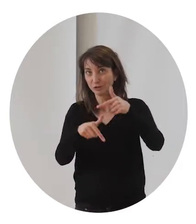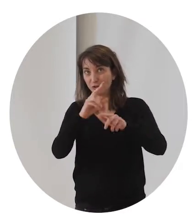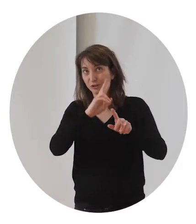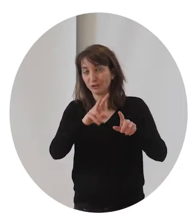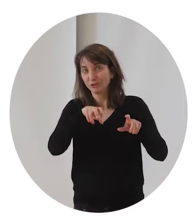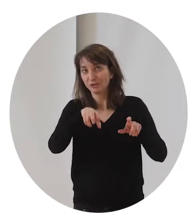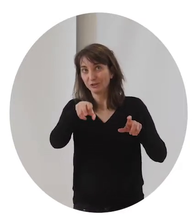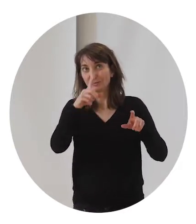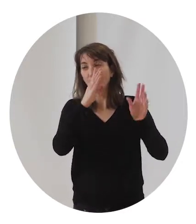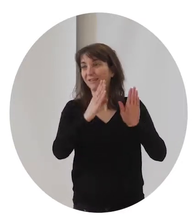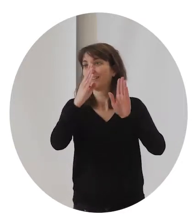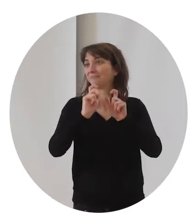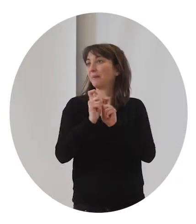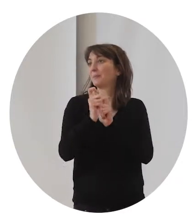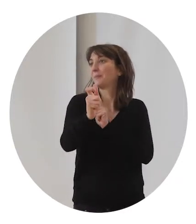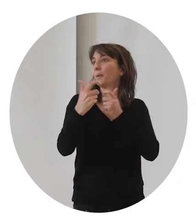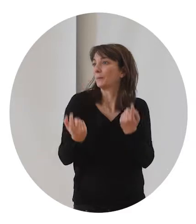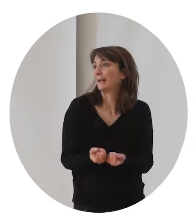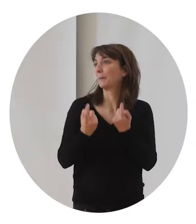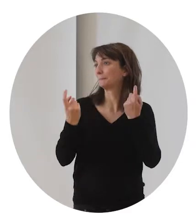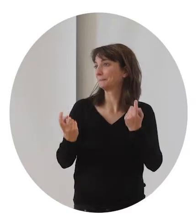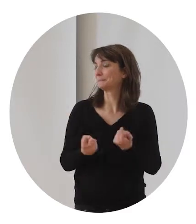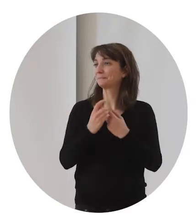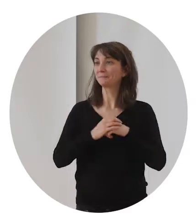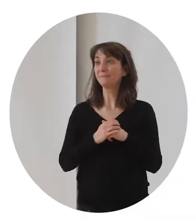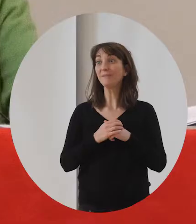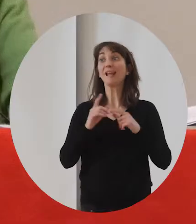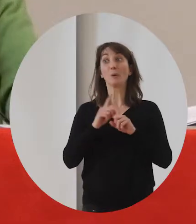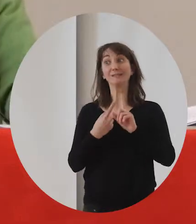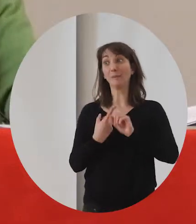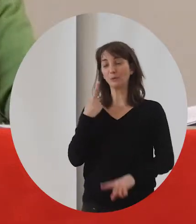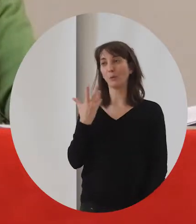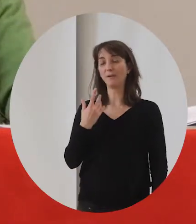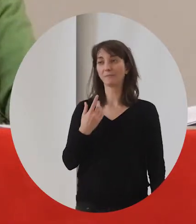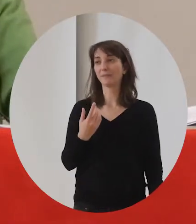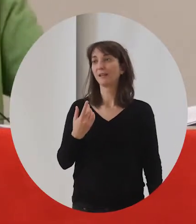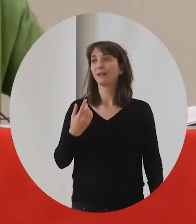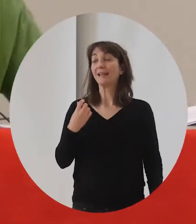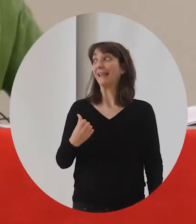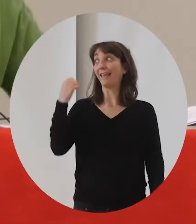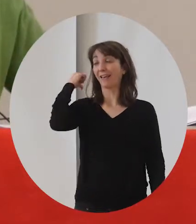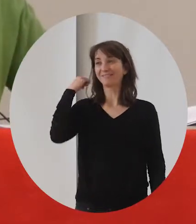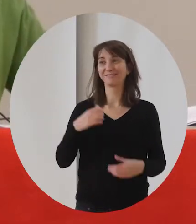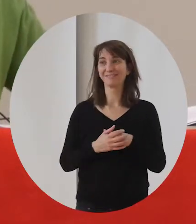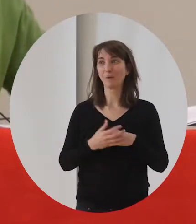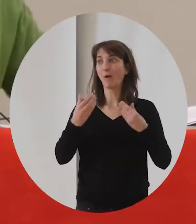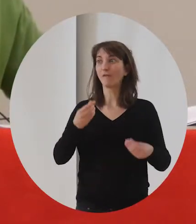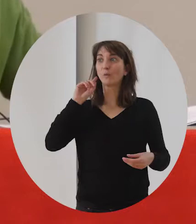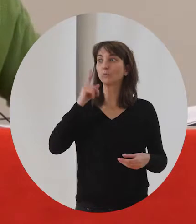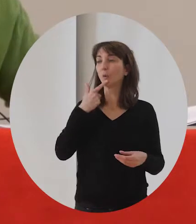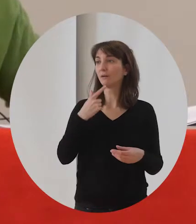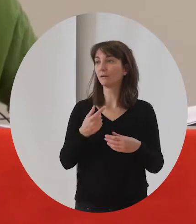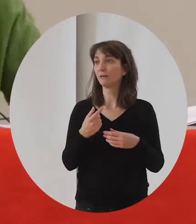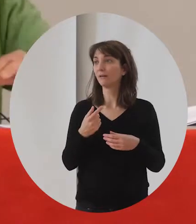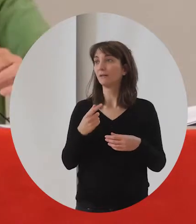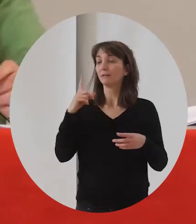La perception de l'espace arrière. Alors ça, c'est une notion extrêmement importante aussi, parce que les enfants sourds ont des difficultés pour